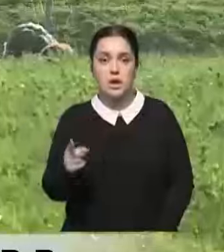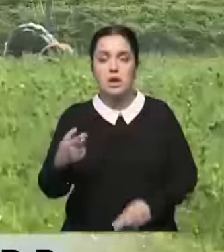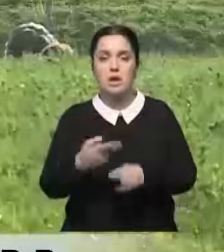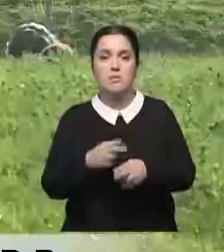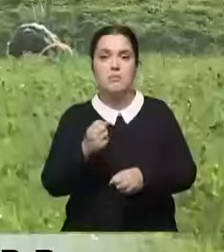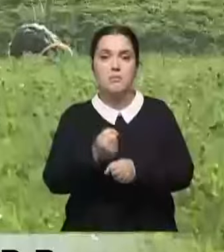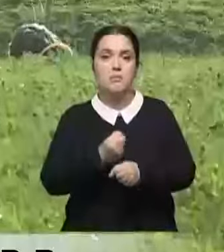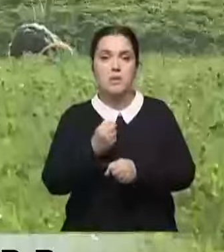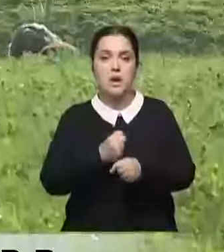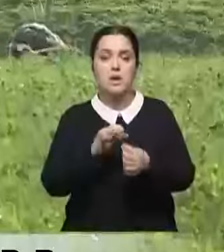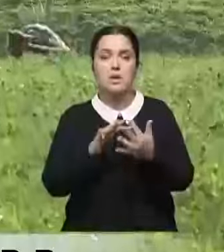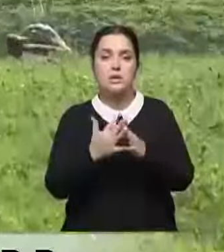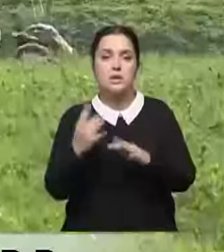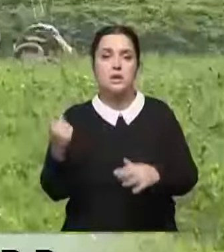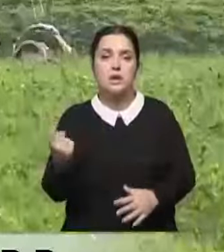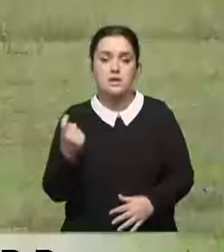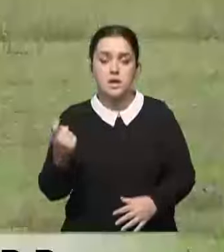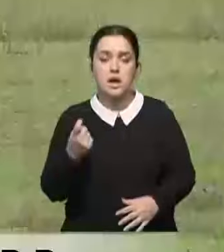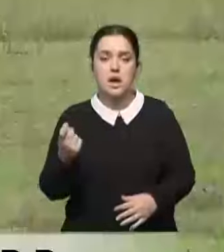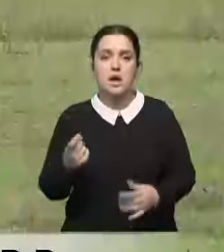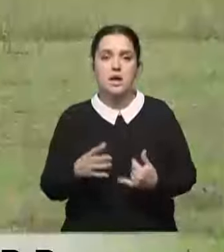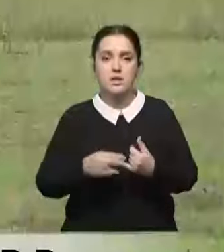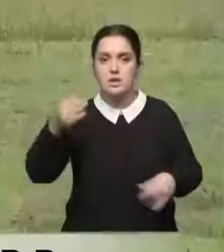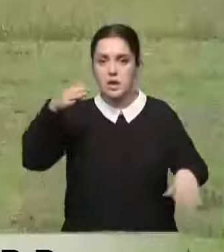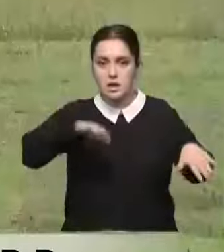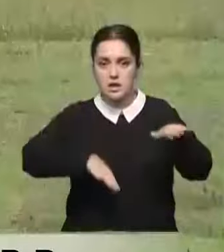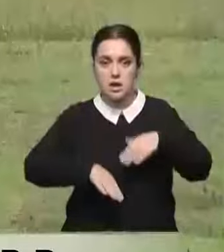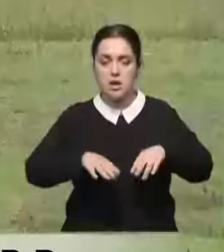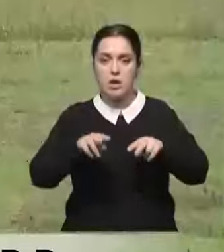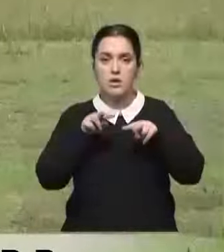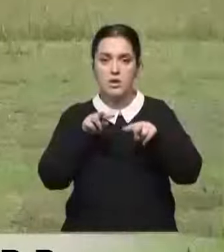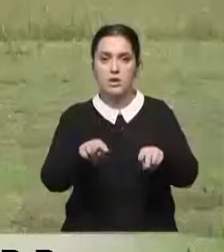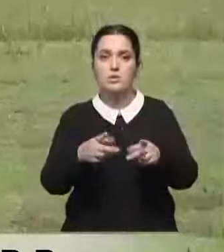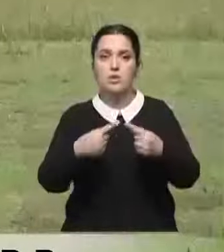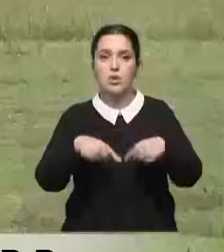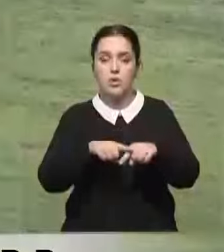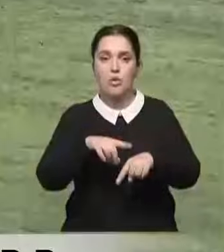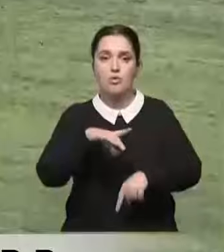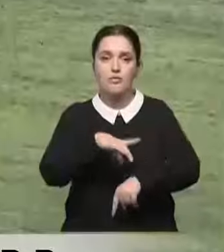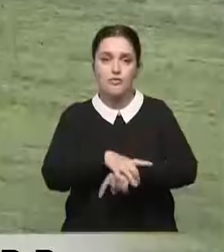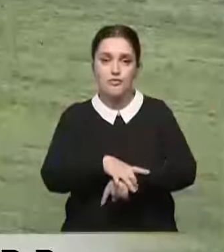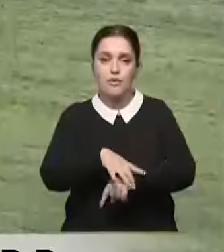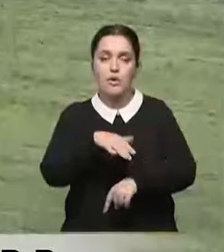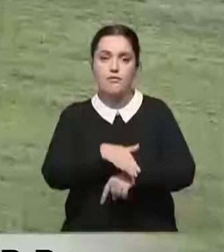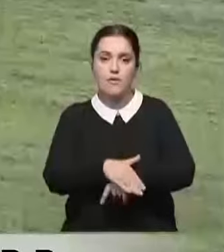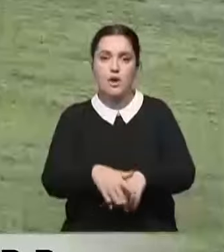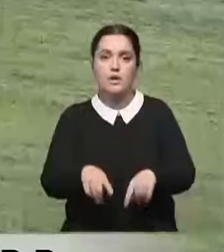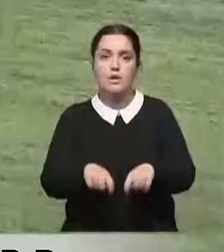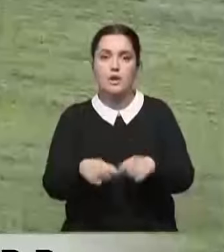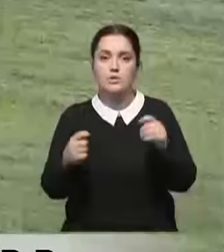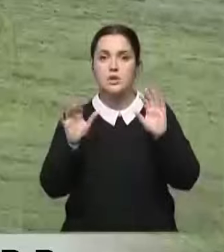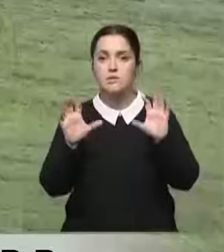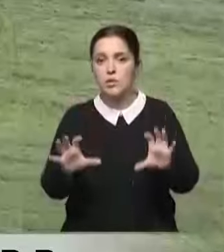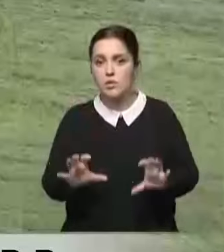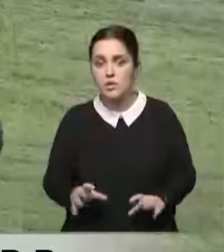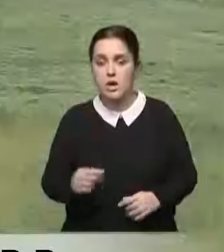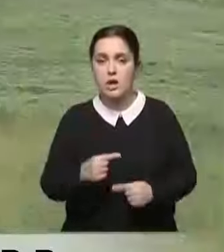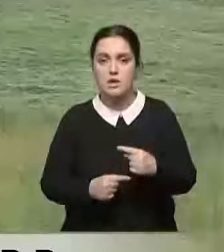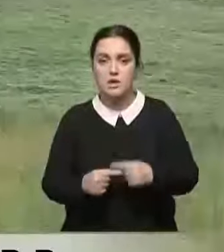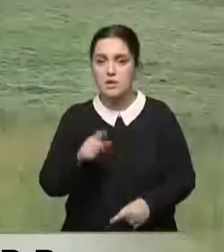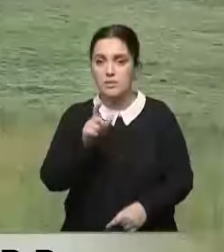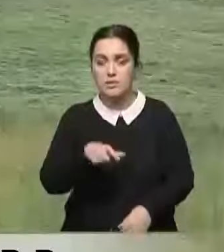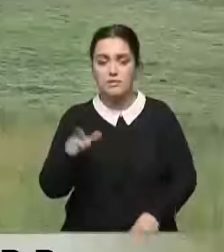Они реализуются в сфере переработки продукции, сельского хозяйства и горнодобывающей отрасли. Надзорный орган выявил факты нарушения